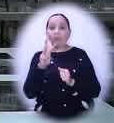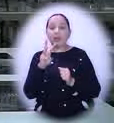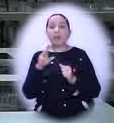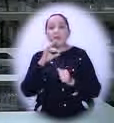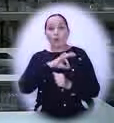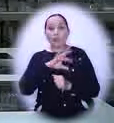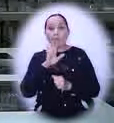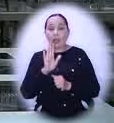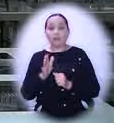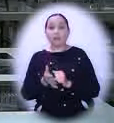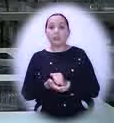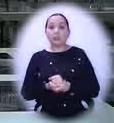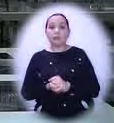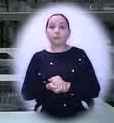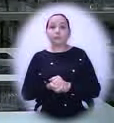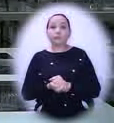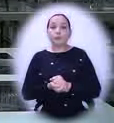foydalanamiz.